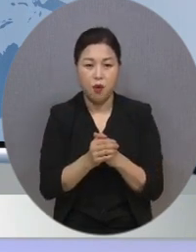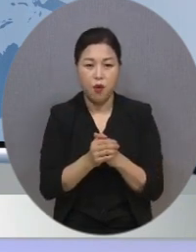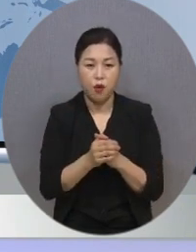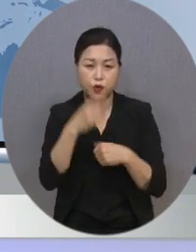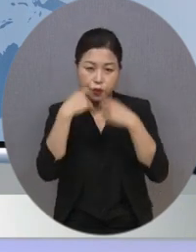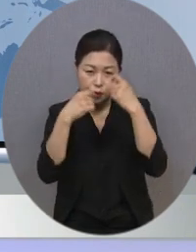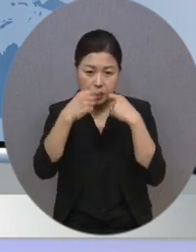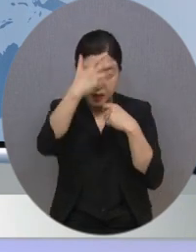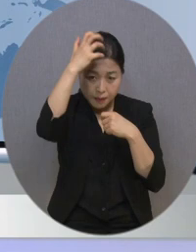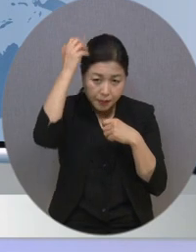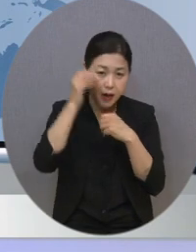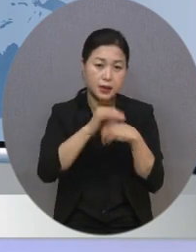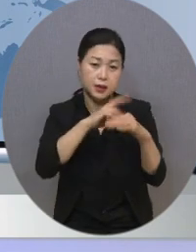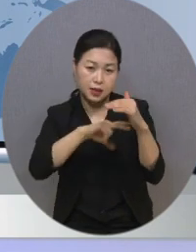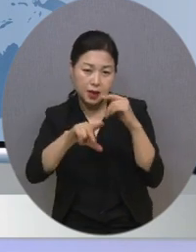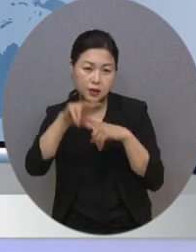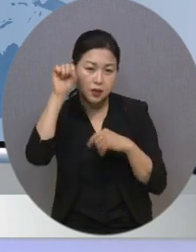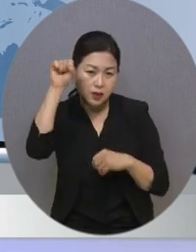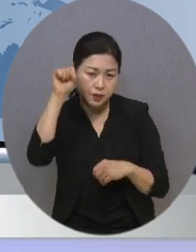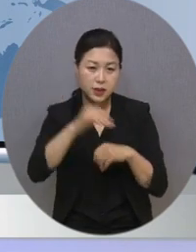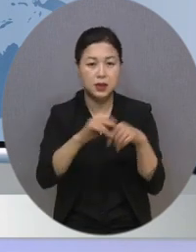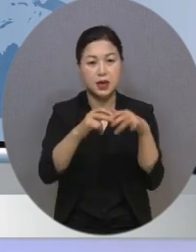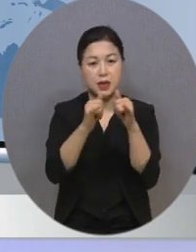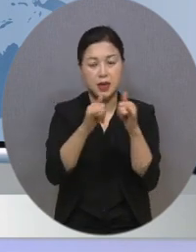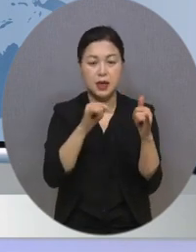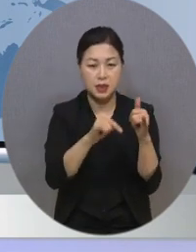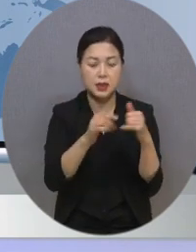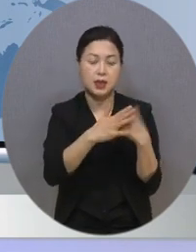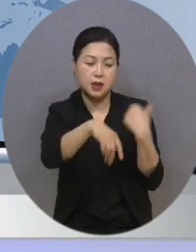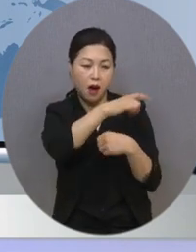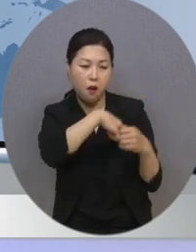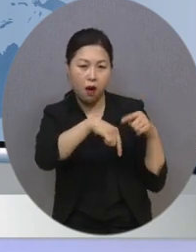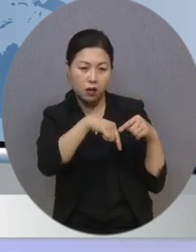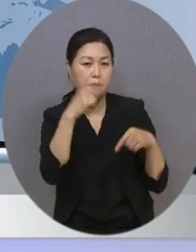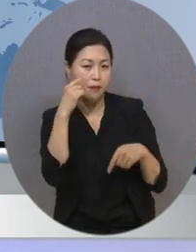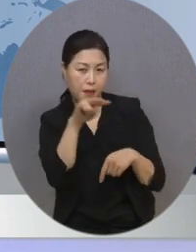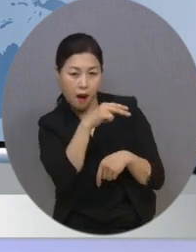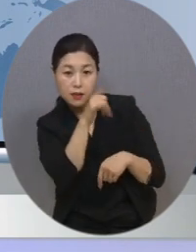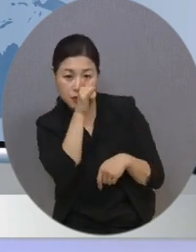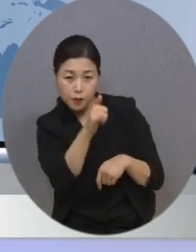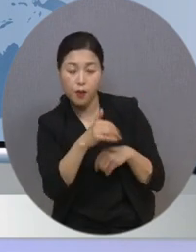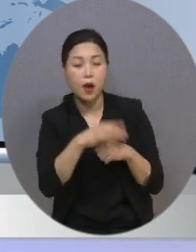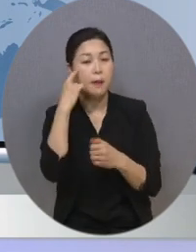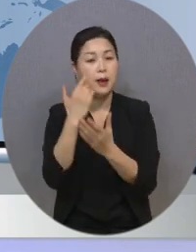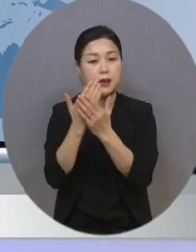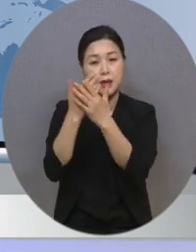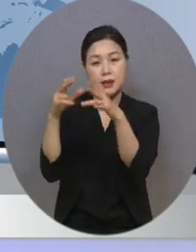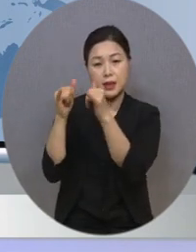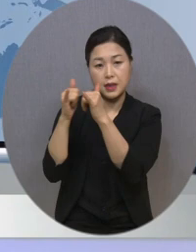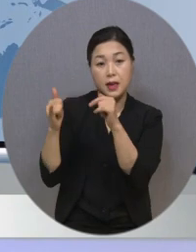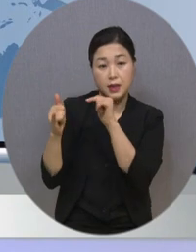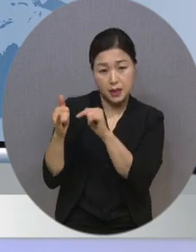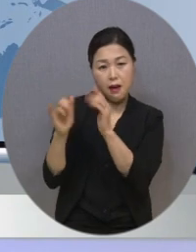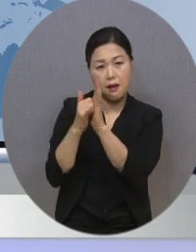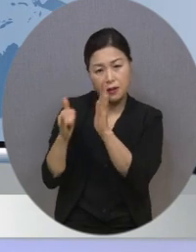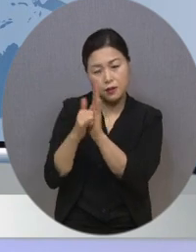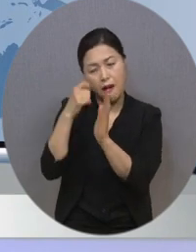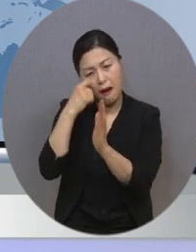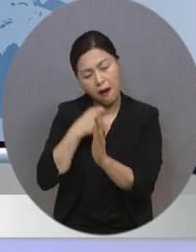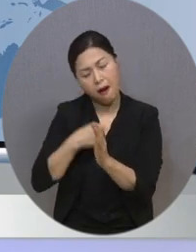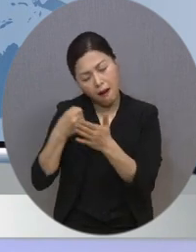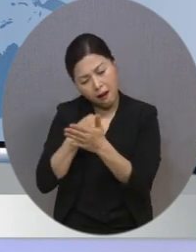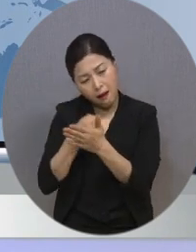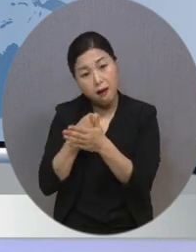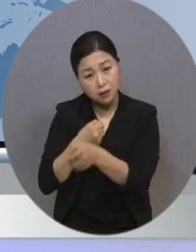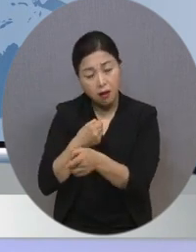지하철 시위가 이어지며 장애인 당사자들의 현실을 되돌아보게 했고 발달장애인 당사자와 가족의 비극적